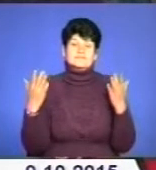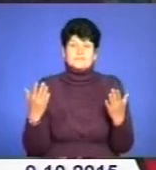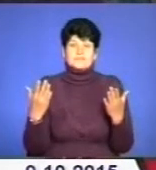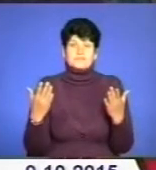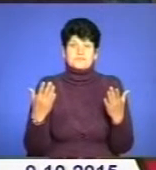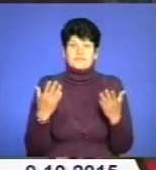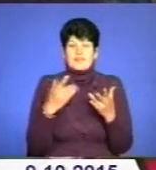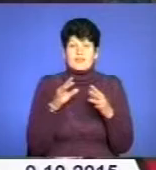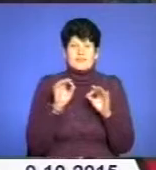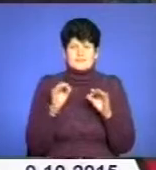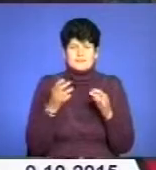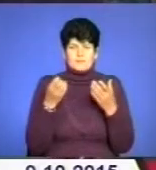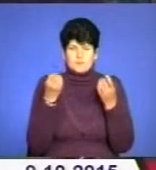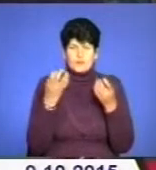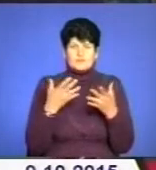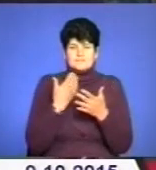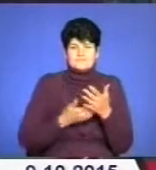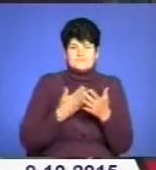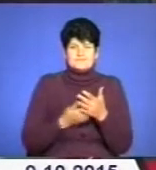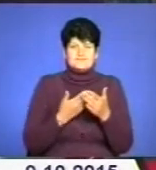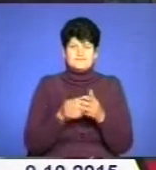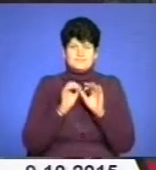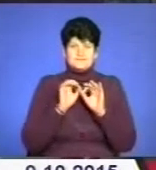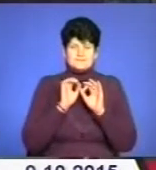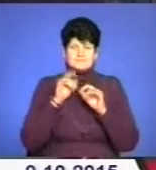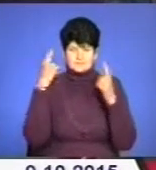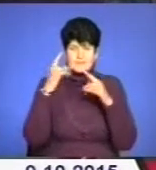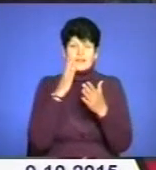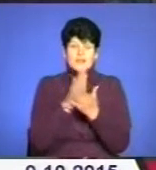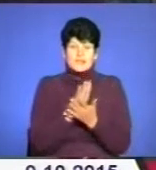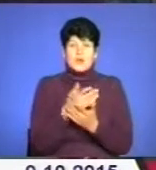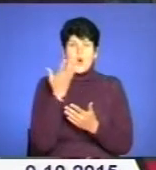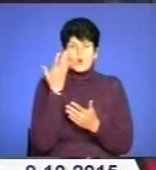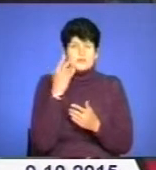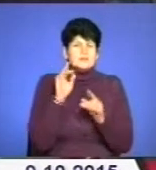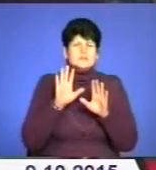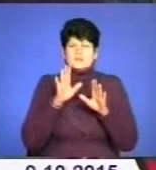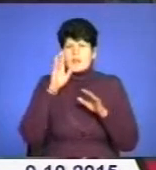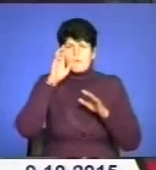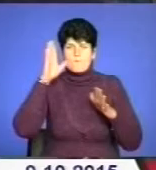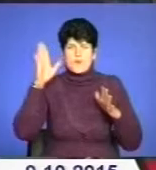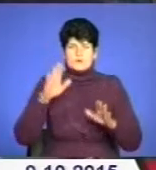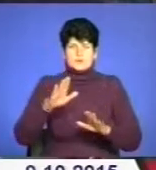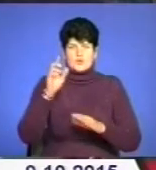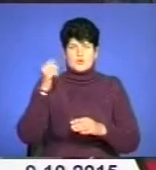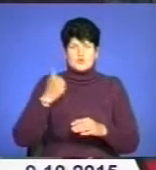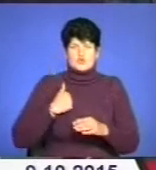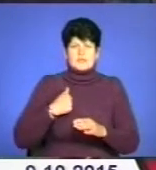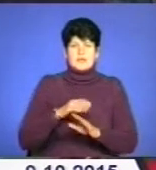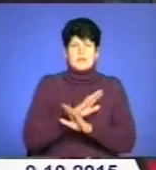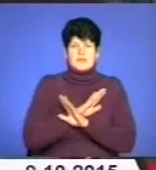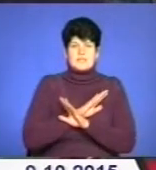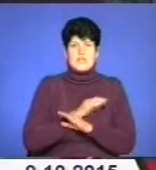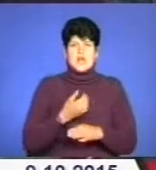не повір'я, а ніби як притча, не притча, але так говорять, що коли, не дай Бог, солдат гине, то жетони – це